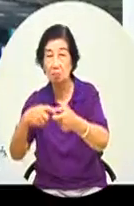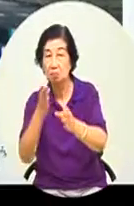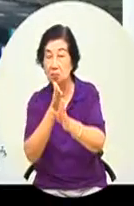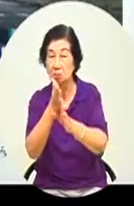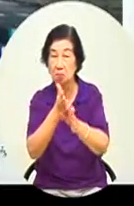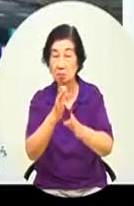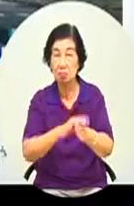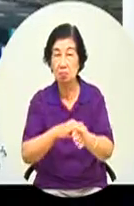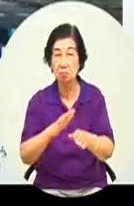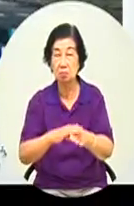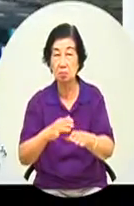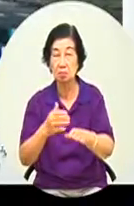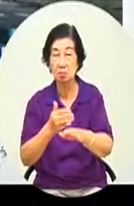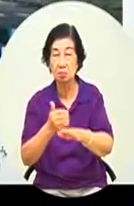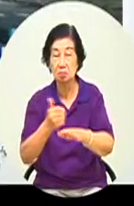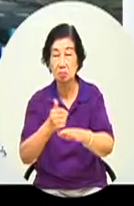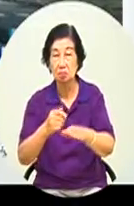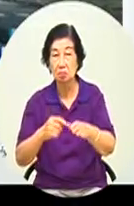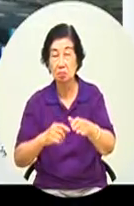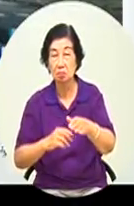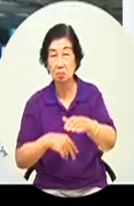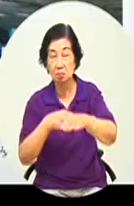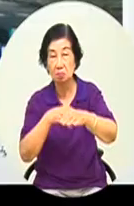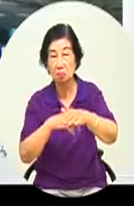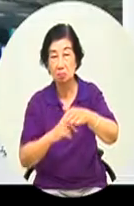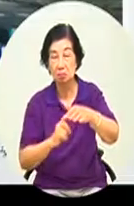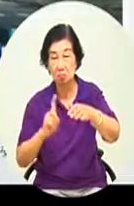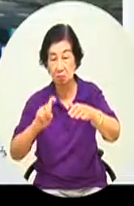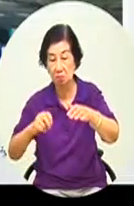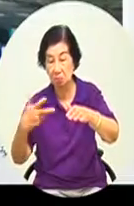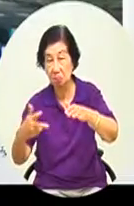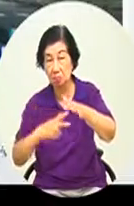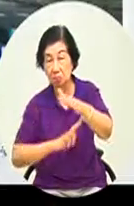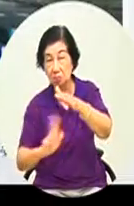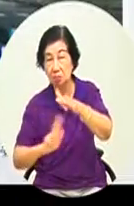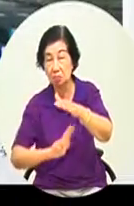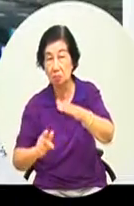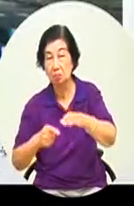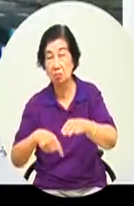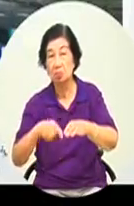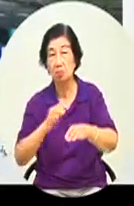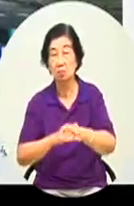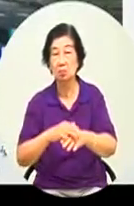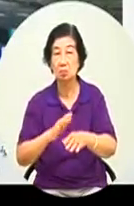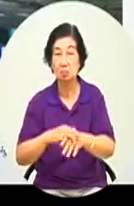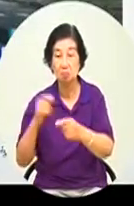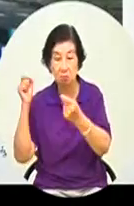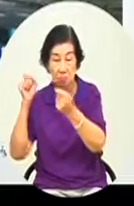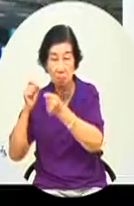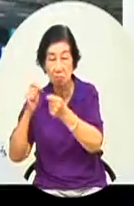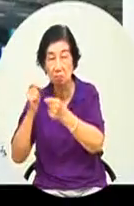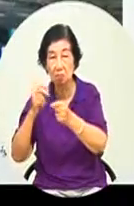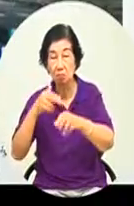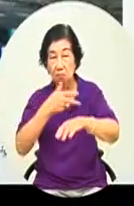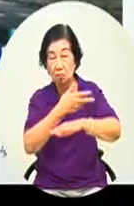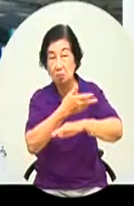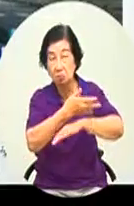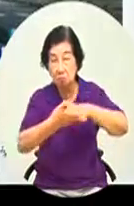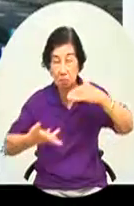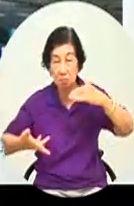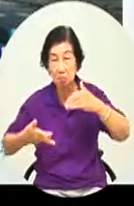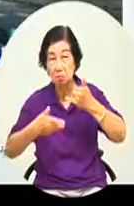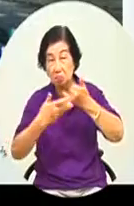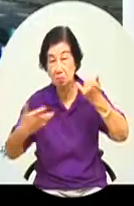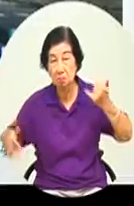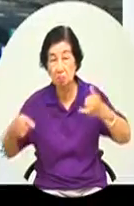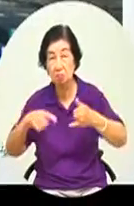经台十七线。因为这边是一个大型的工业区，临海工业区总共有400多家的厂商，哦，大概